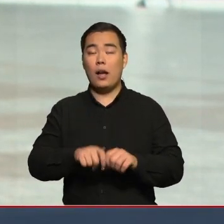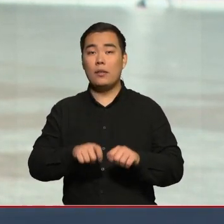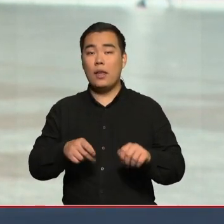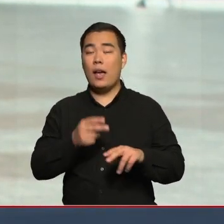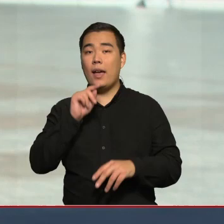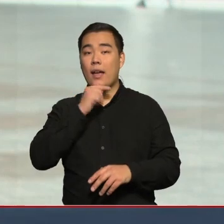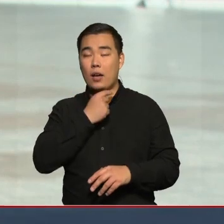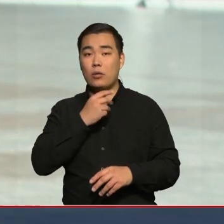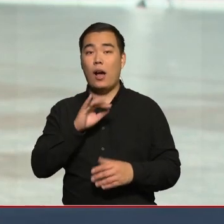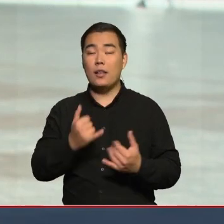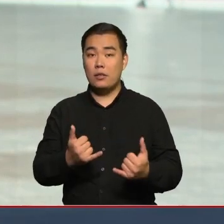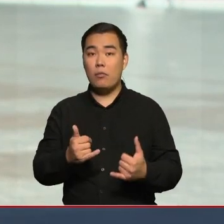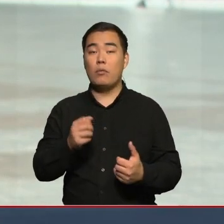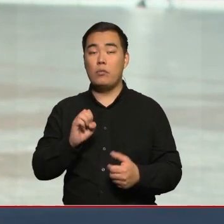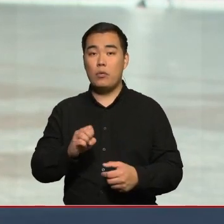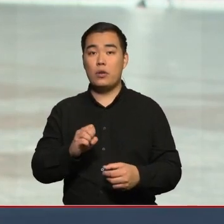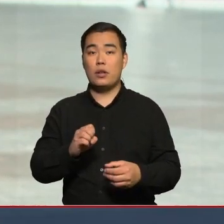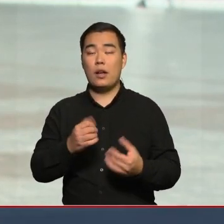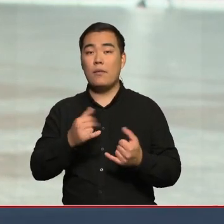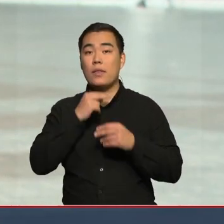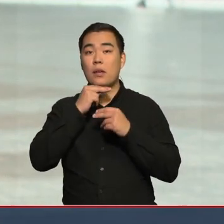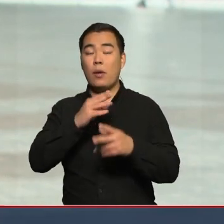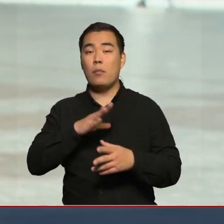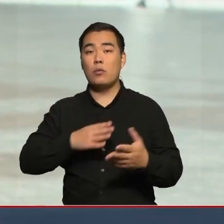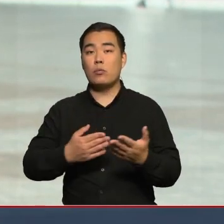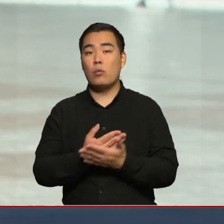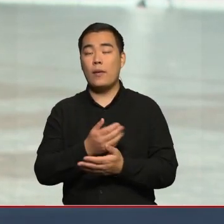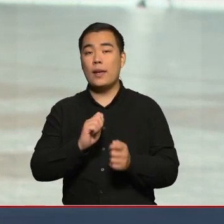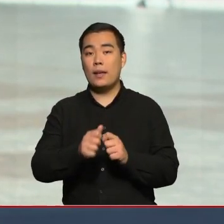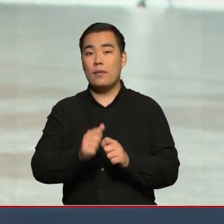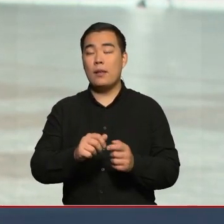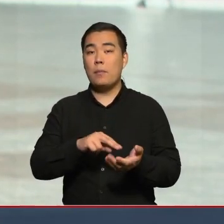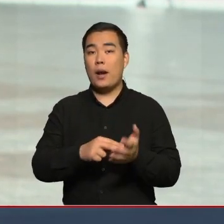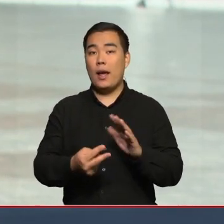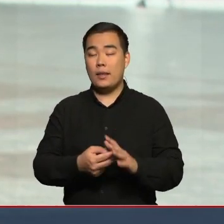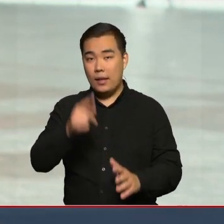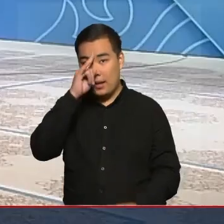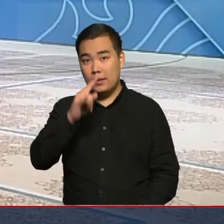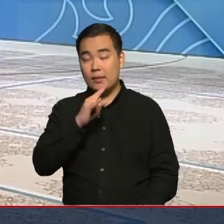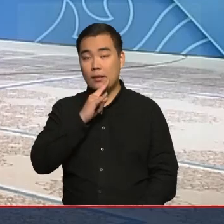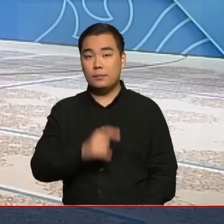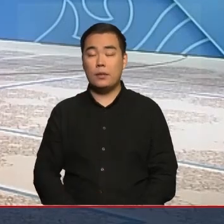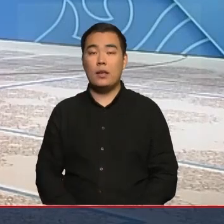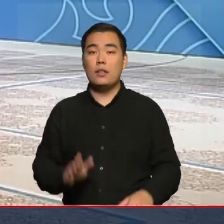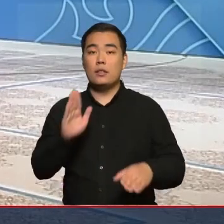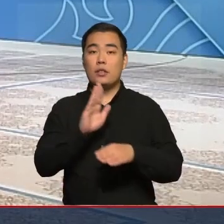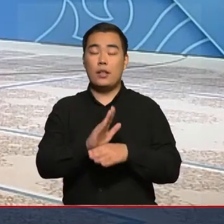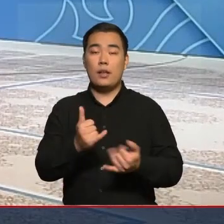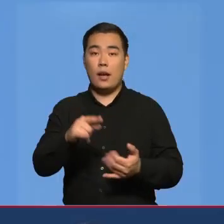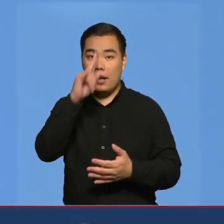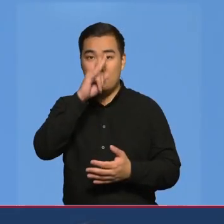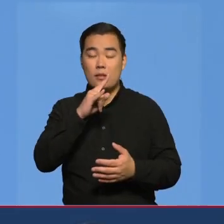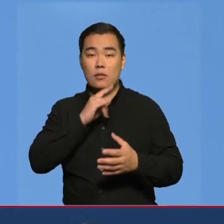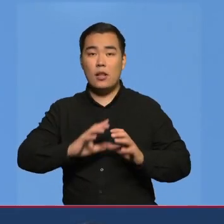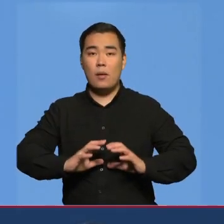экономику А уже сегодня в фокусе внимания был новый инвестиционный цикл Казахстана задачи перед Казахстаном стоят